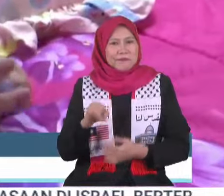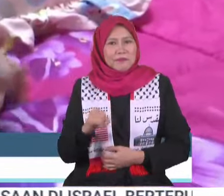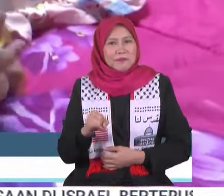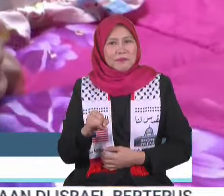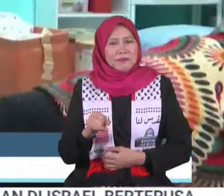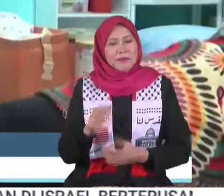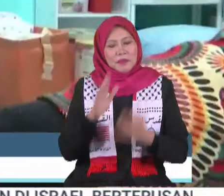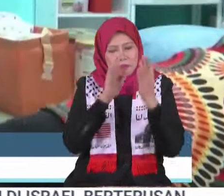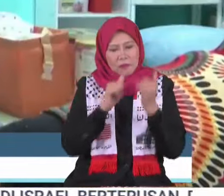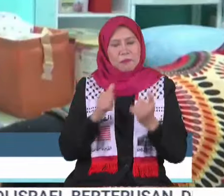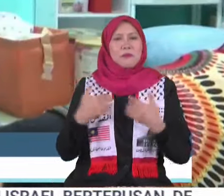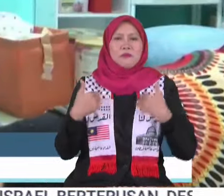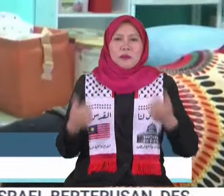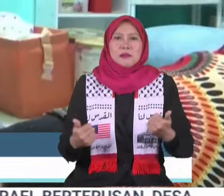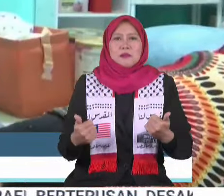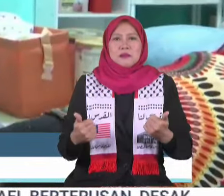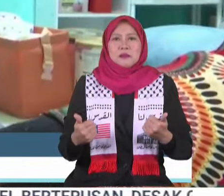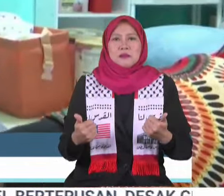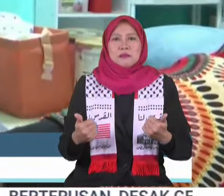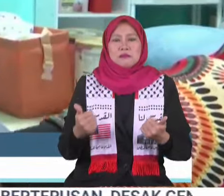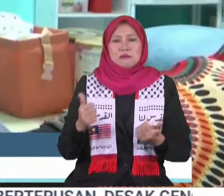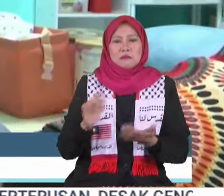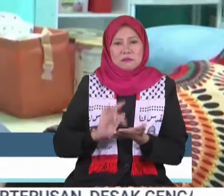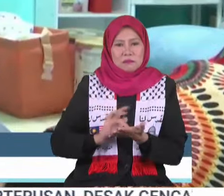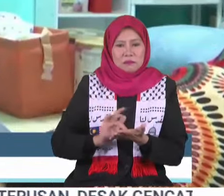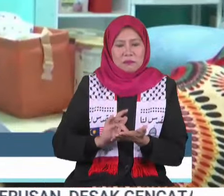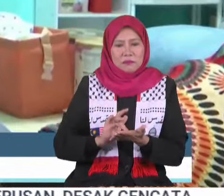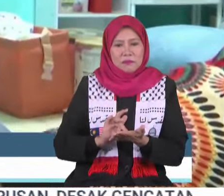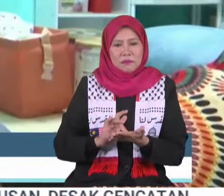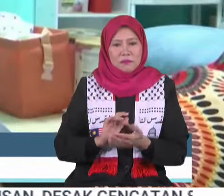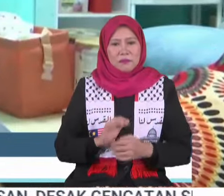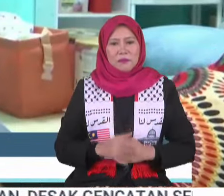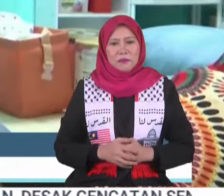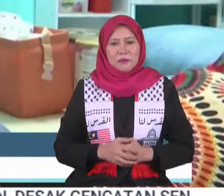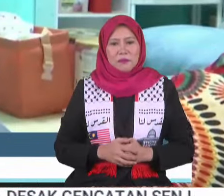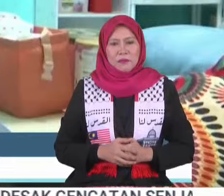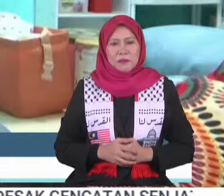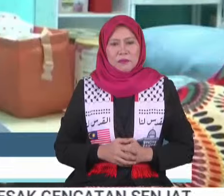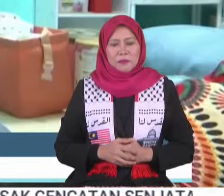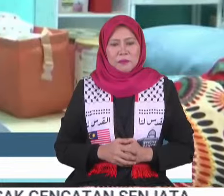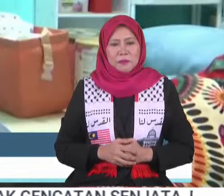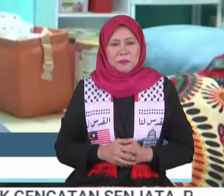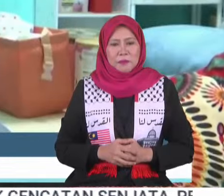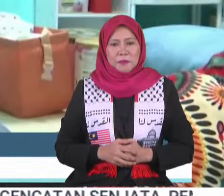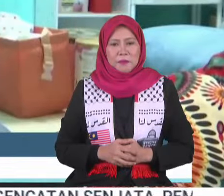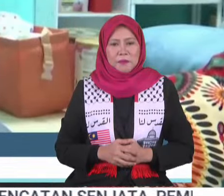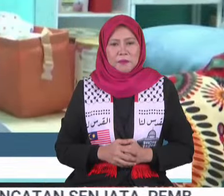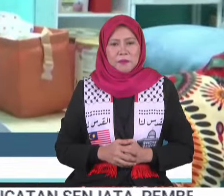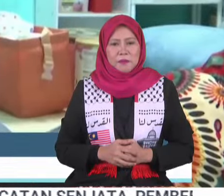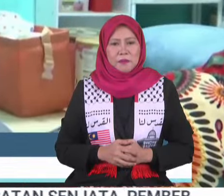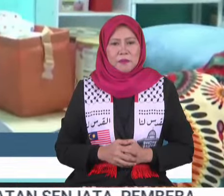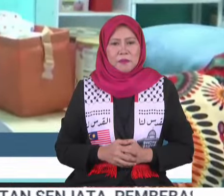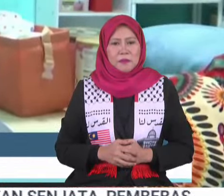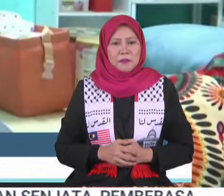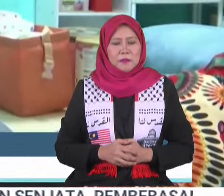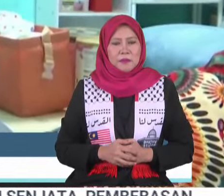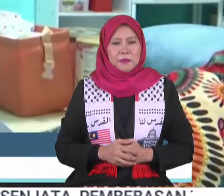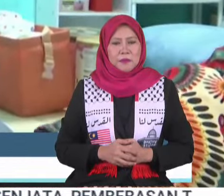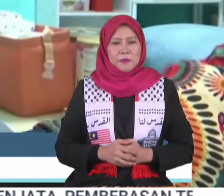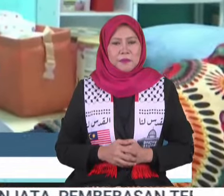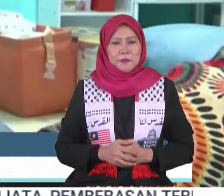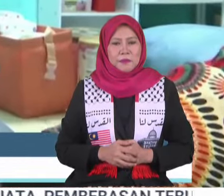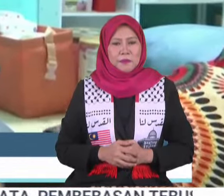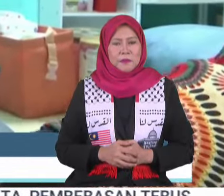cepat sihatlah dengan rawatan yang macam ni. Kalau macam bila kita buat tracheostomy tu, doktor kata dia ada baik buruk